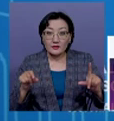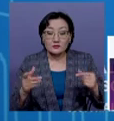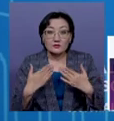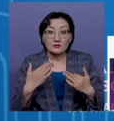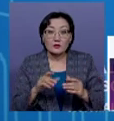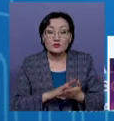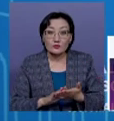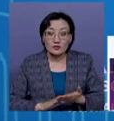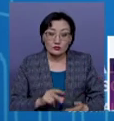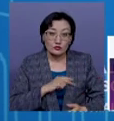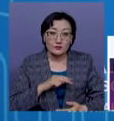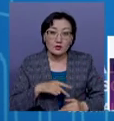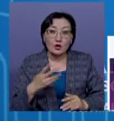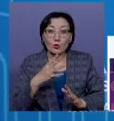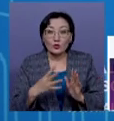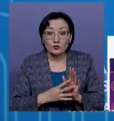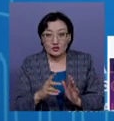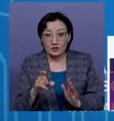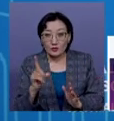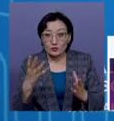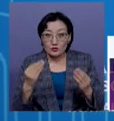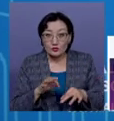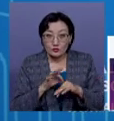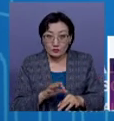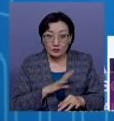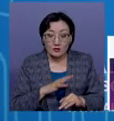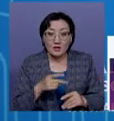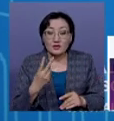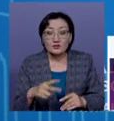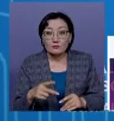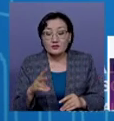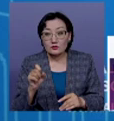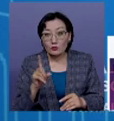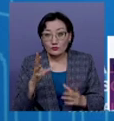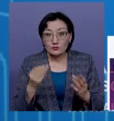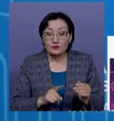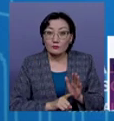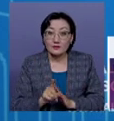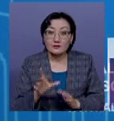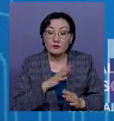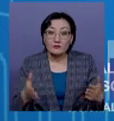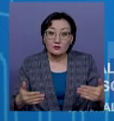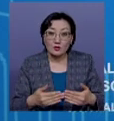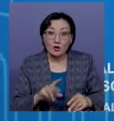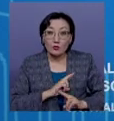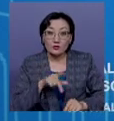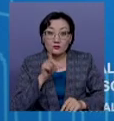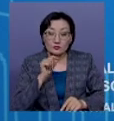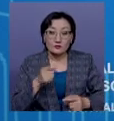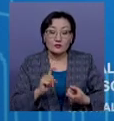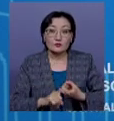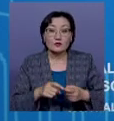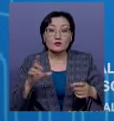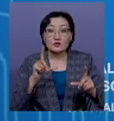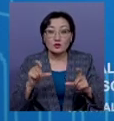саябағында дезинфекциялау жұмыстары 19-ші наурыз күні жүргізілді және 20-ші наурыздан бастап жабылды. Ал өлген кептерлер туралы